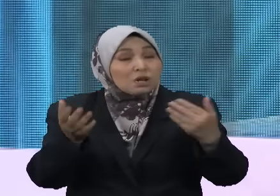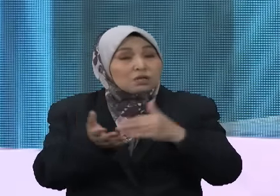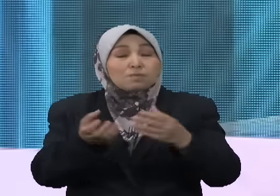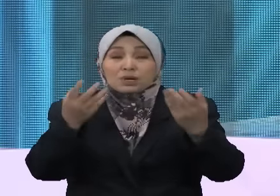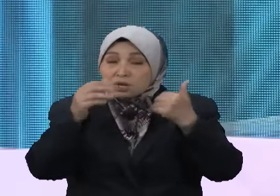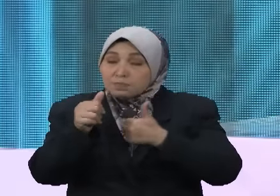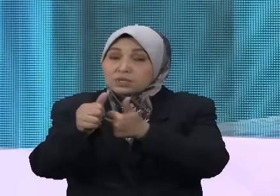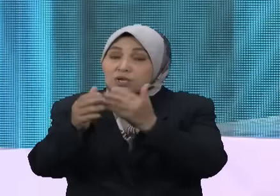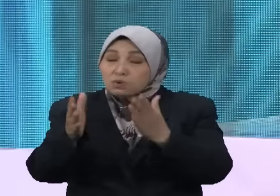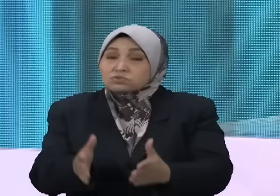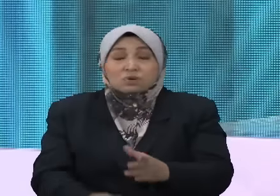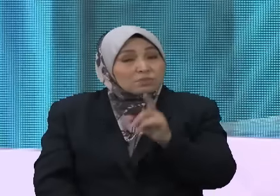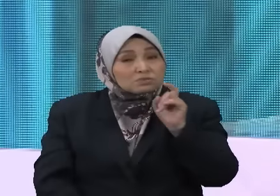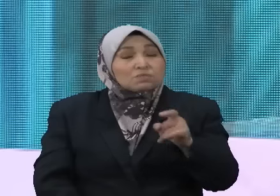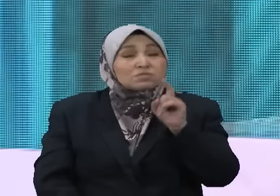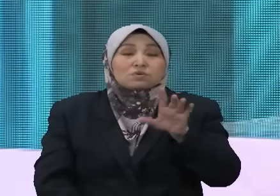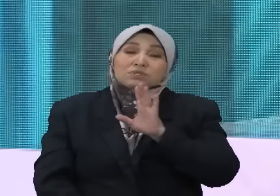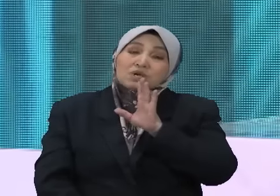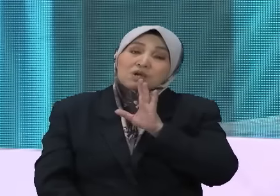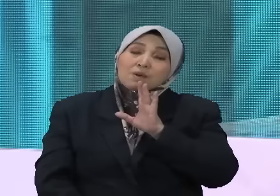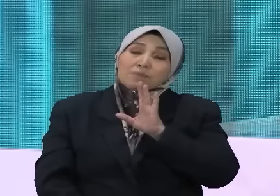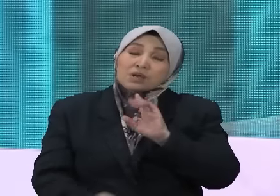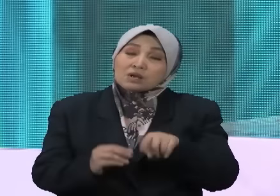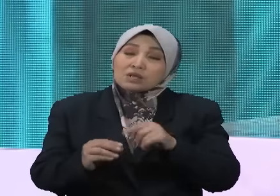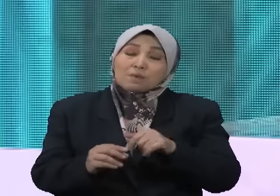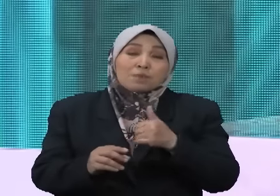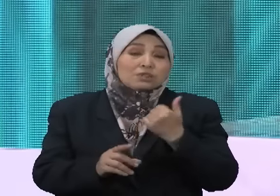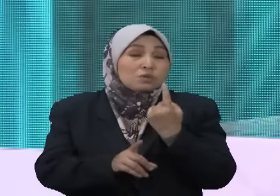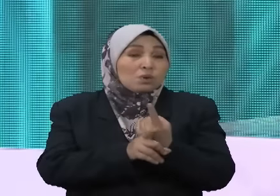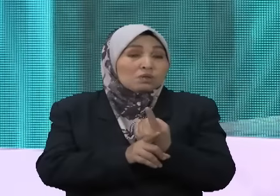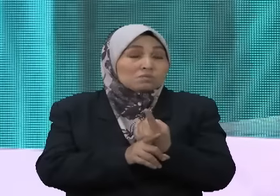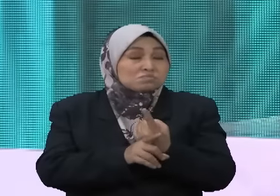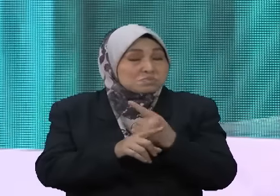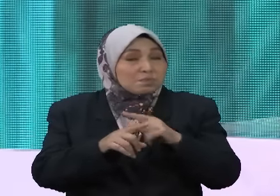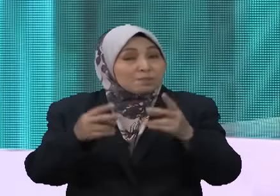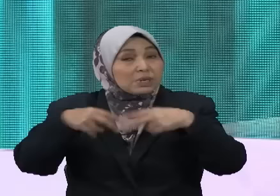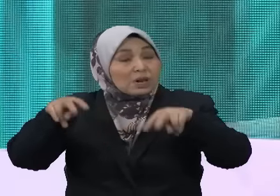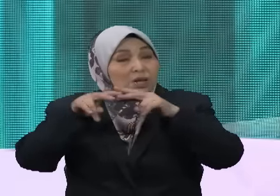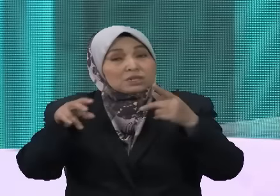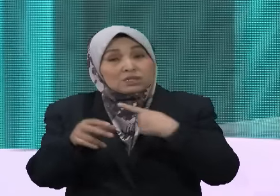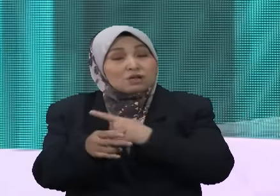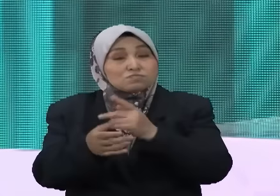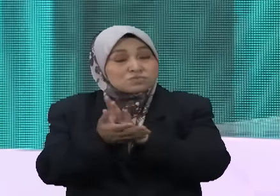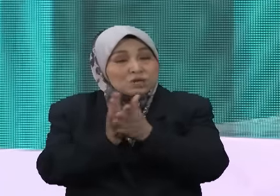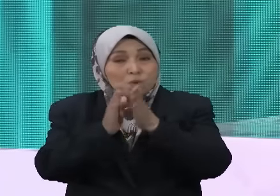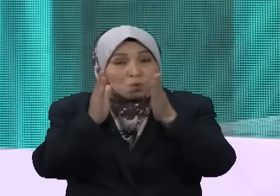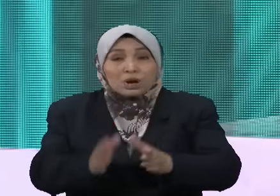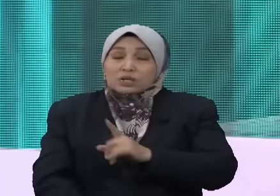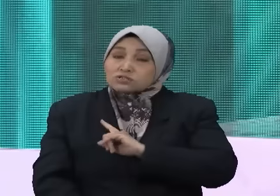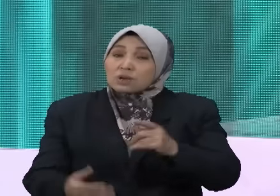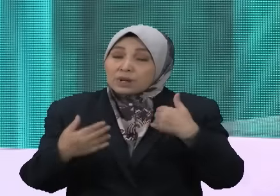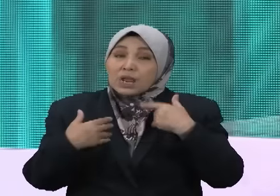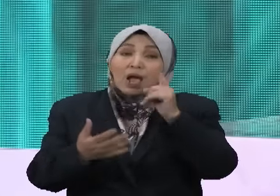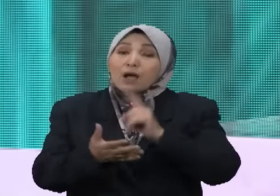banyak pengikut maka semestinya dia mesti bercakap benda yang betul sedangkan kriteria penilaian kita sebagai seorang muslim adalah